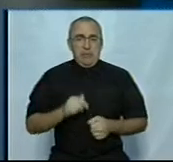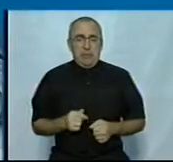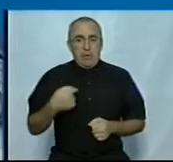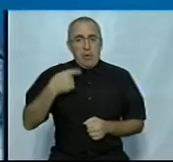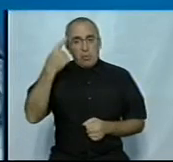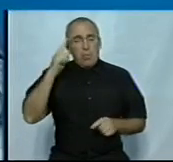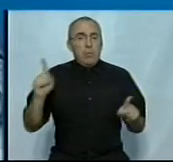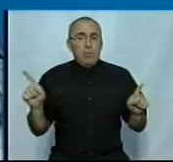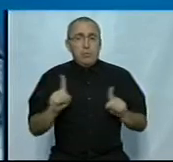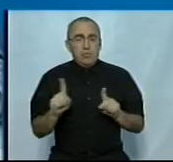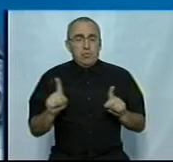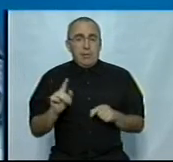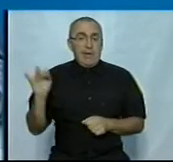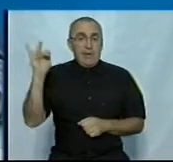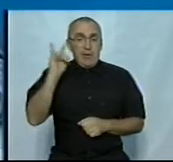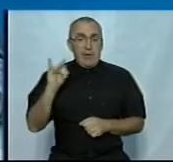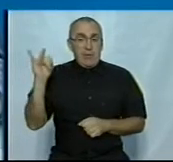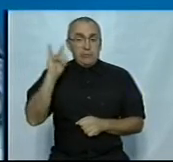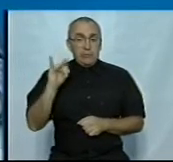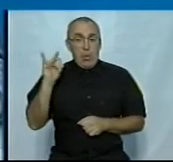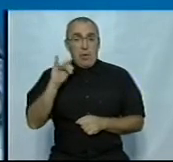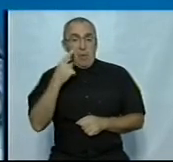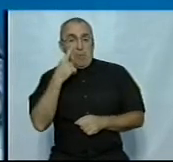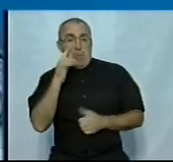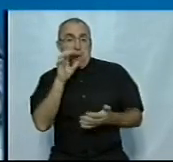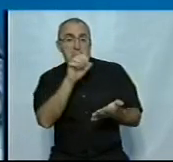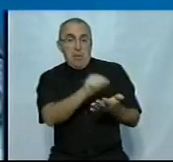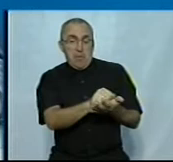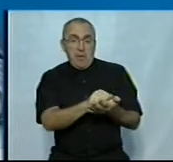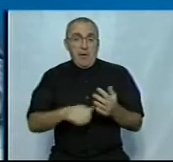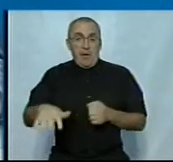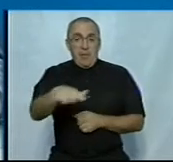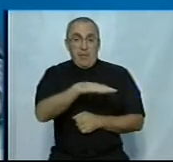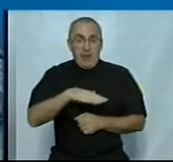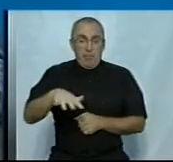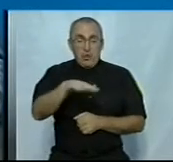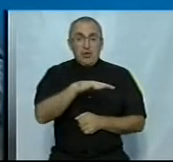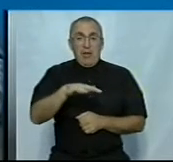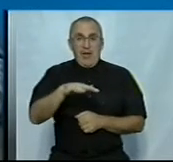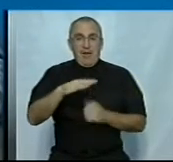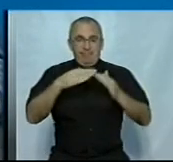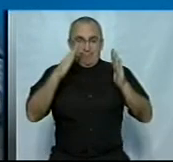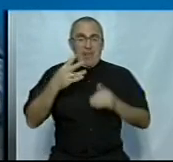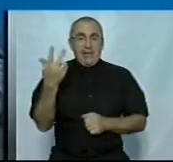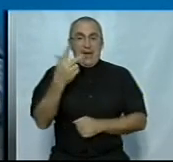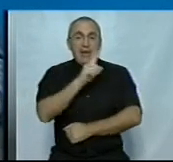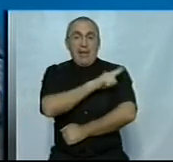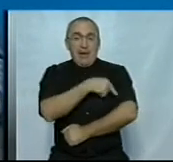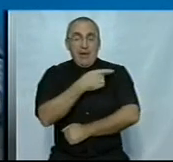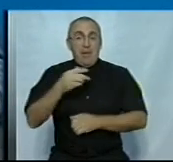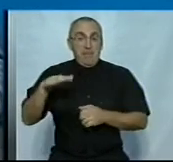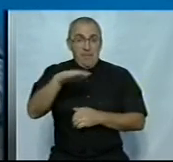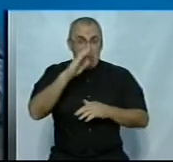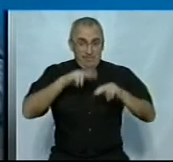думаю, що історія наклала око на приміщення третьої лікарні, тому що це приміщення збудовано